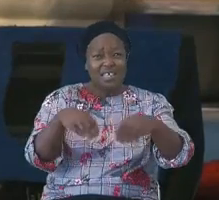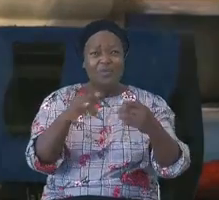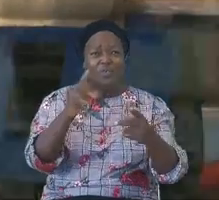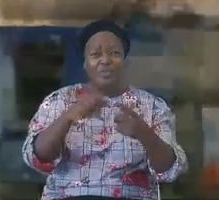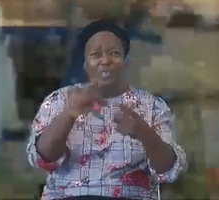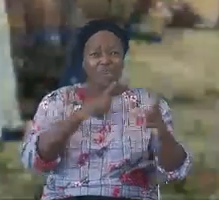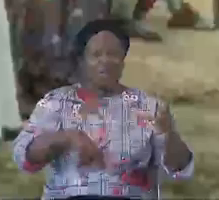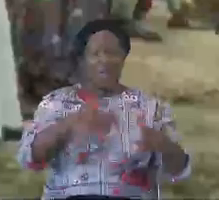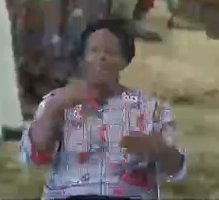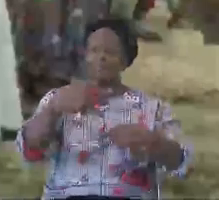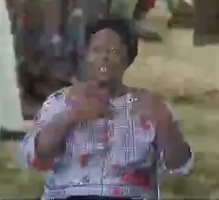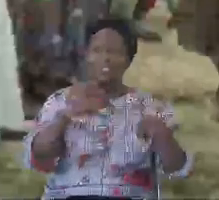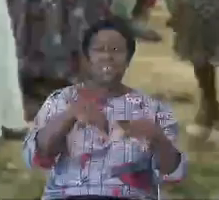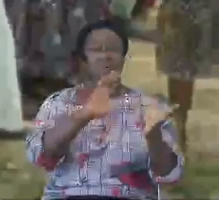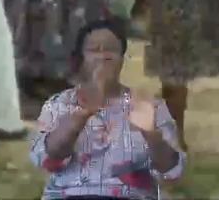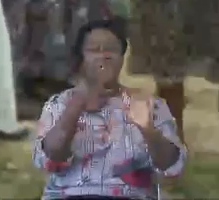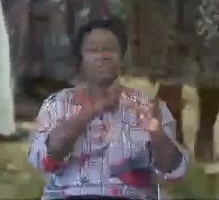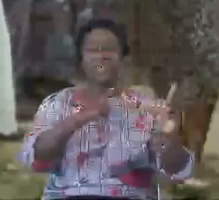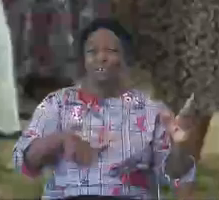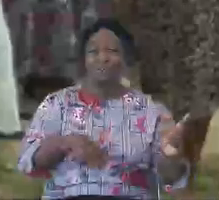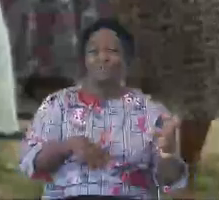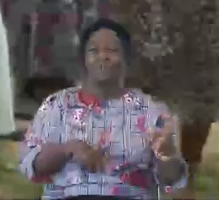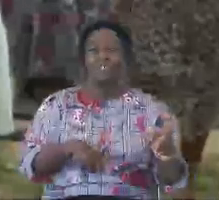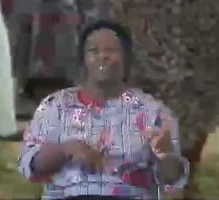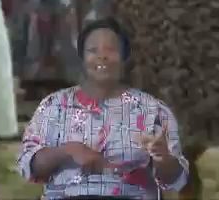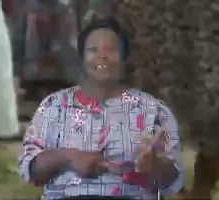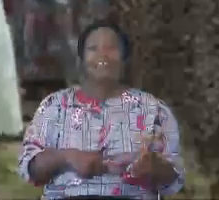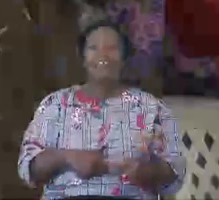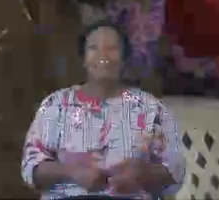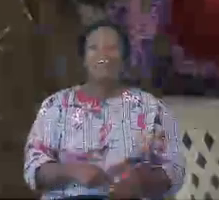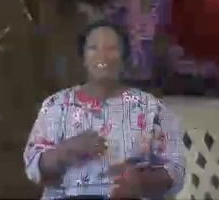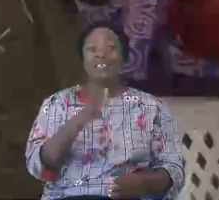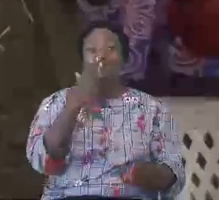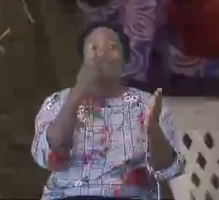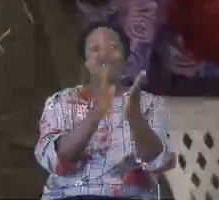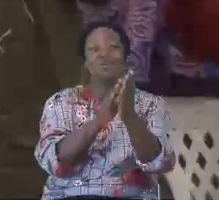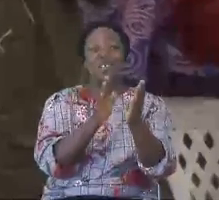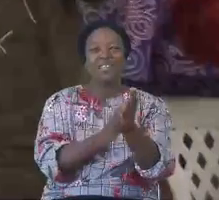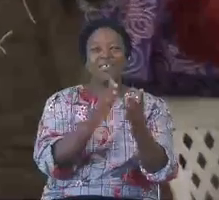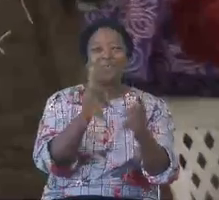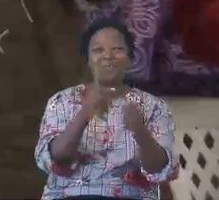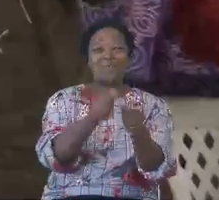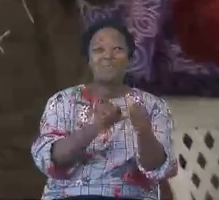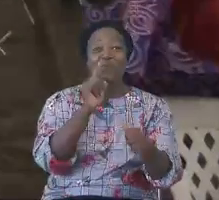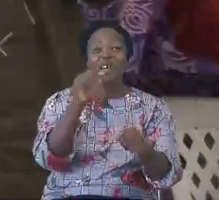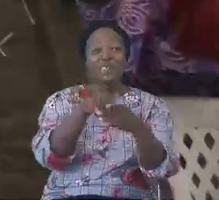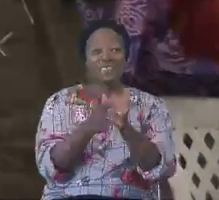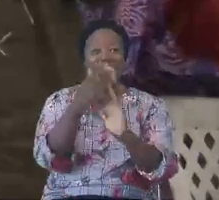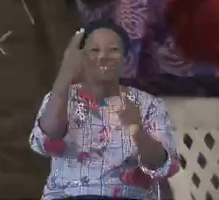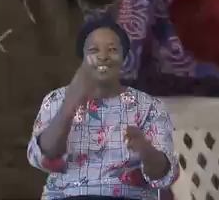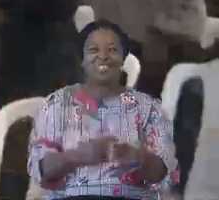tranquille, consacré et totalement donné au Seigneur. Que se réjouissant la présence de